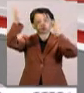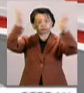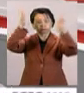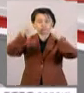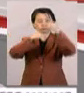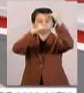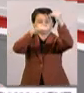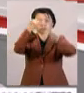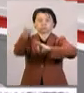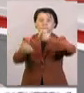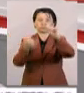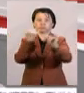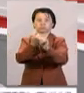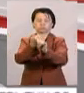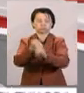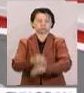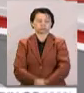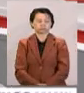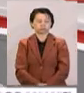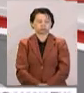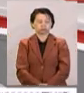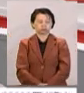di peringkat antarabangsa.